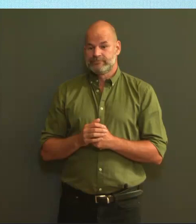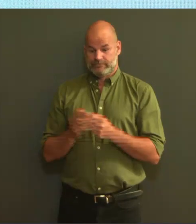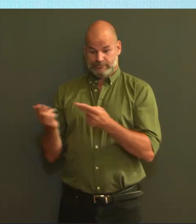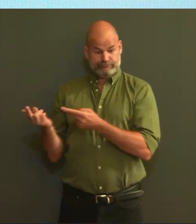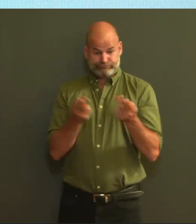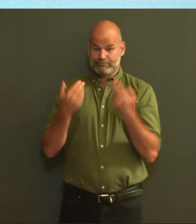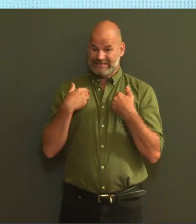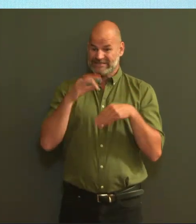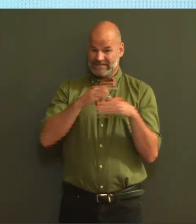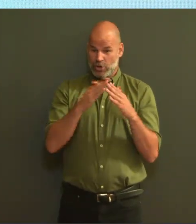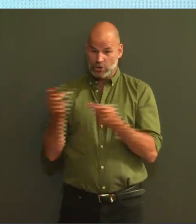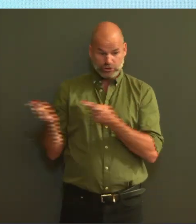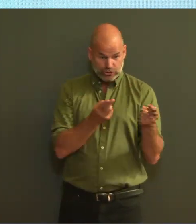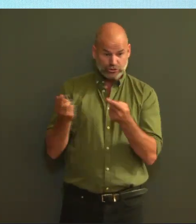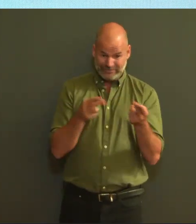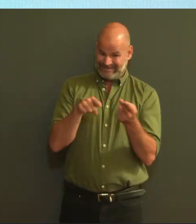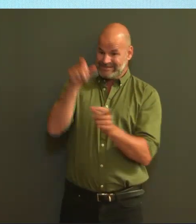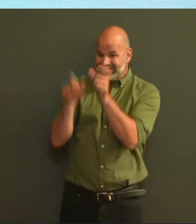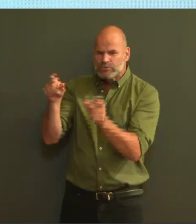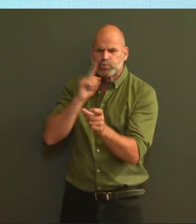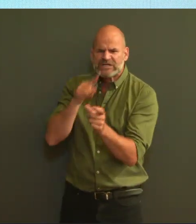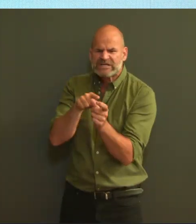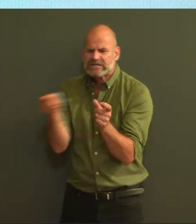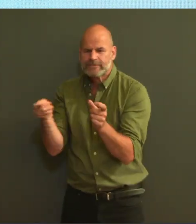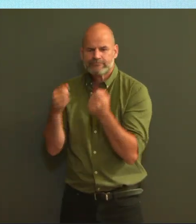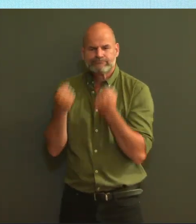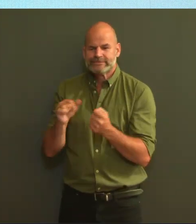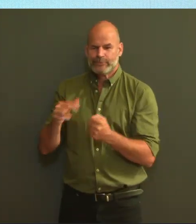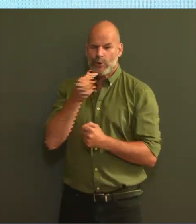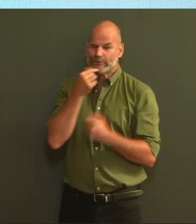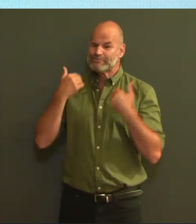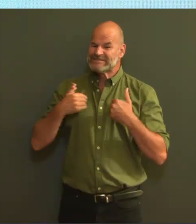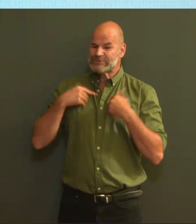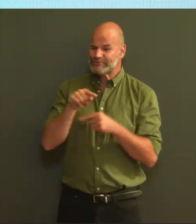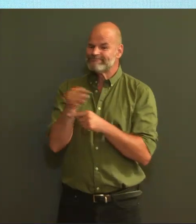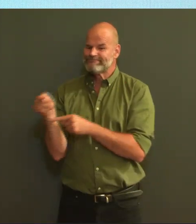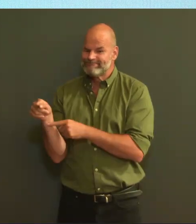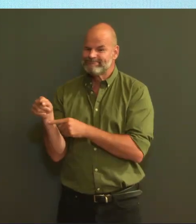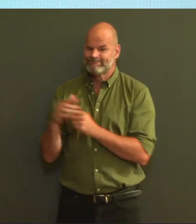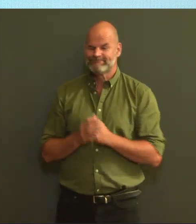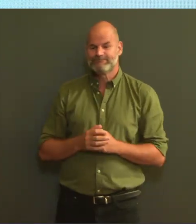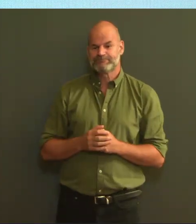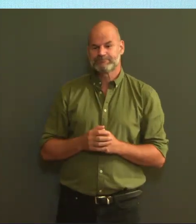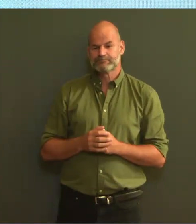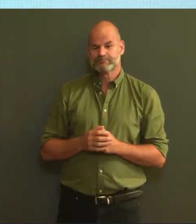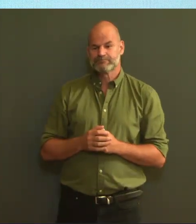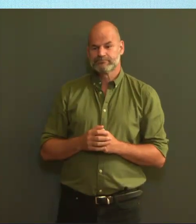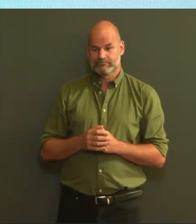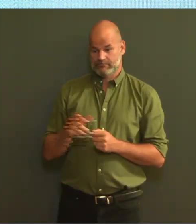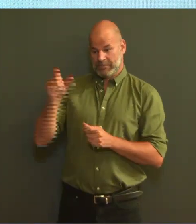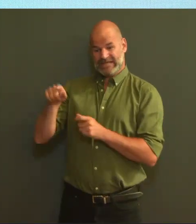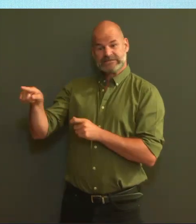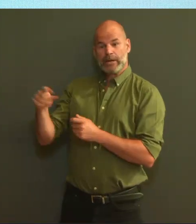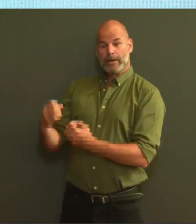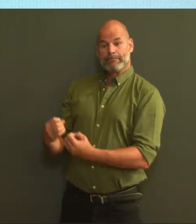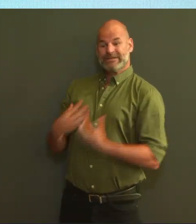leeftijdsgroepen die besmet worden. Wanneer het voornamelijk jonge mensen zijn, zijn er verhoudingsgewijs minder